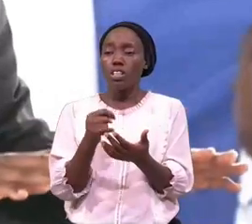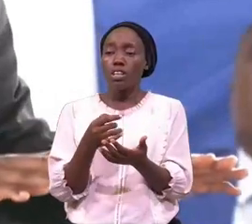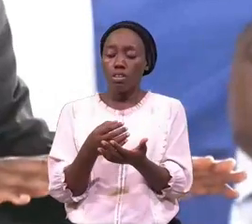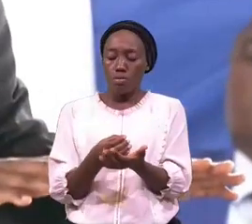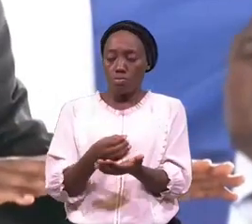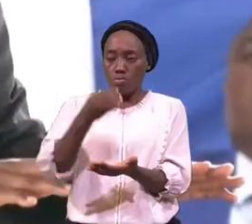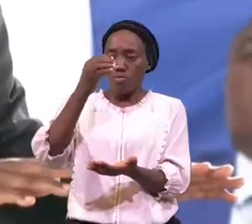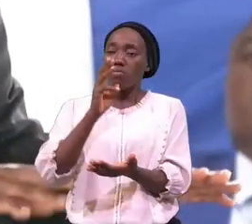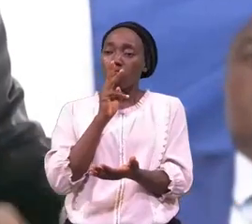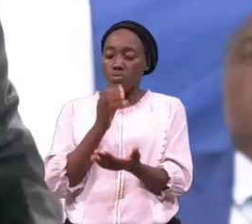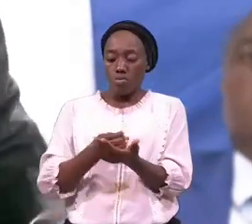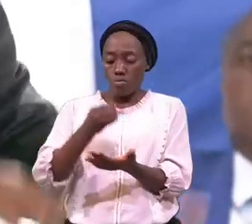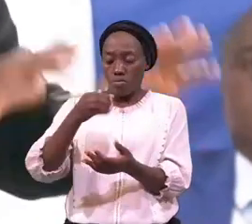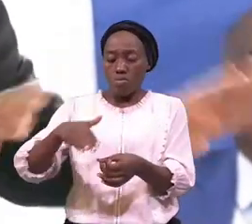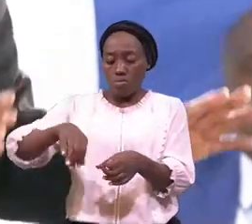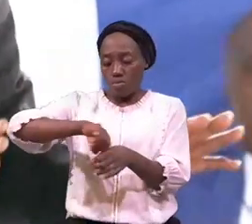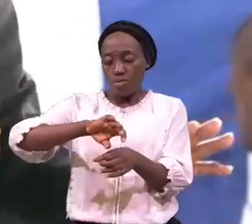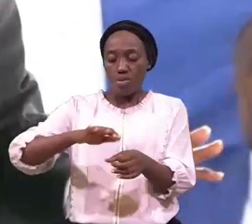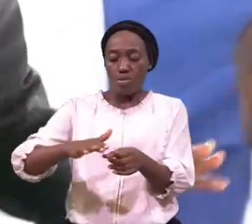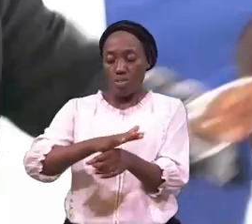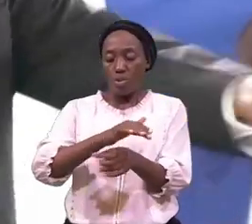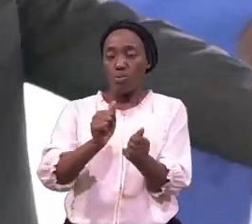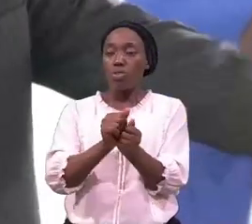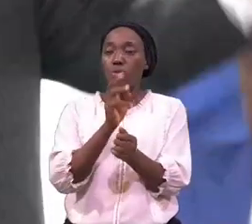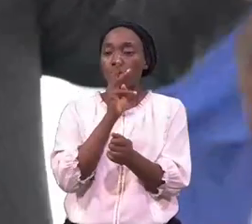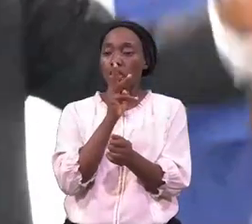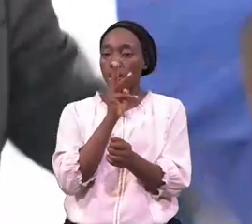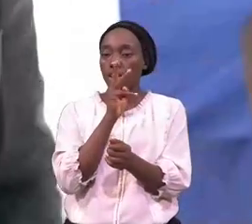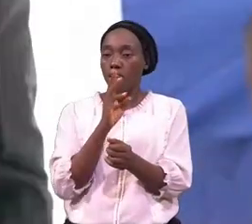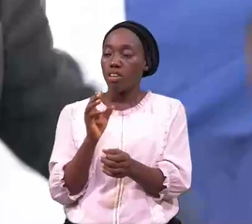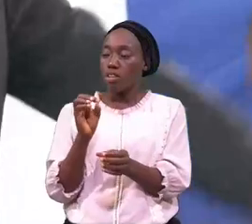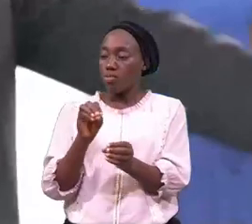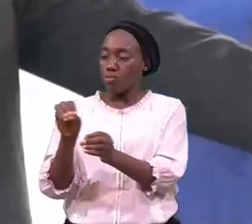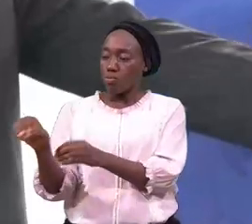Quand vous remplissez une bouteille d'eau remplie